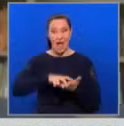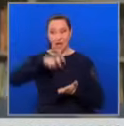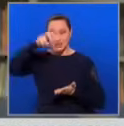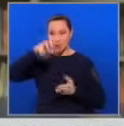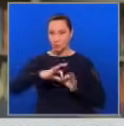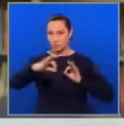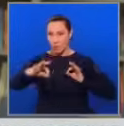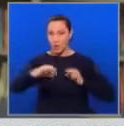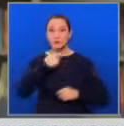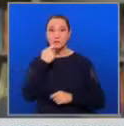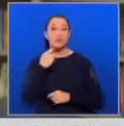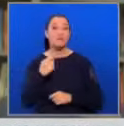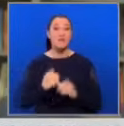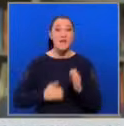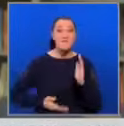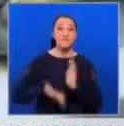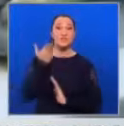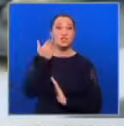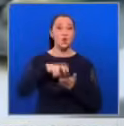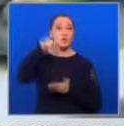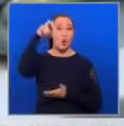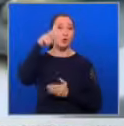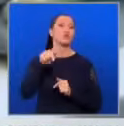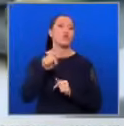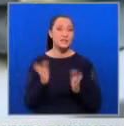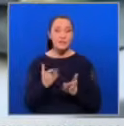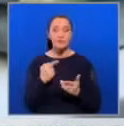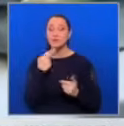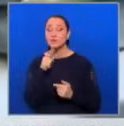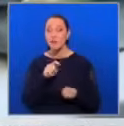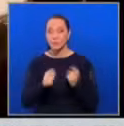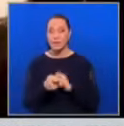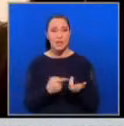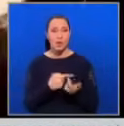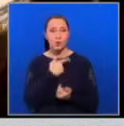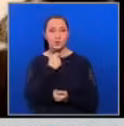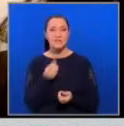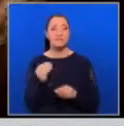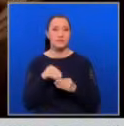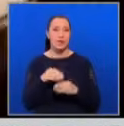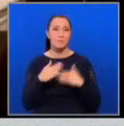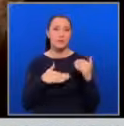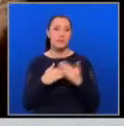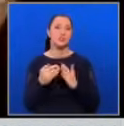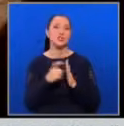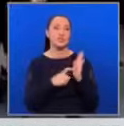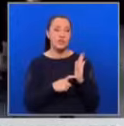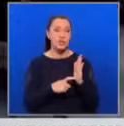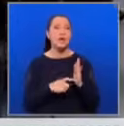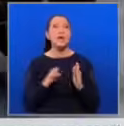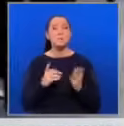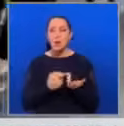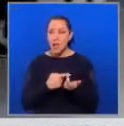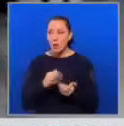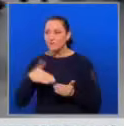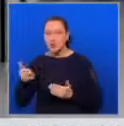дължина а да ги изпитваш на скок височина точно това става затова в промените за някои класове се въвеждат повече практически задачи при някои във външното